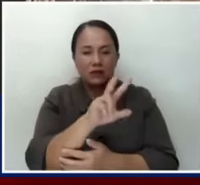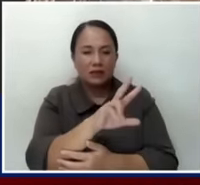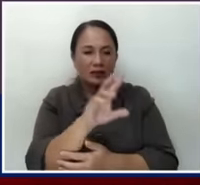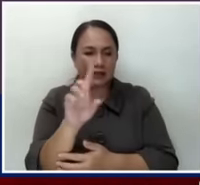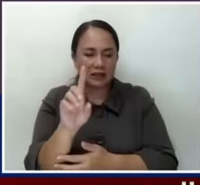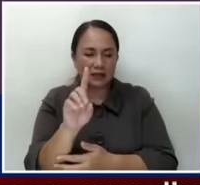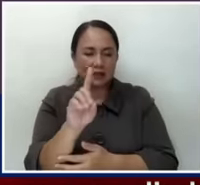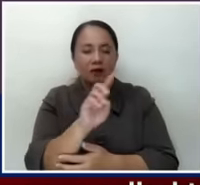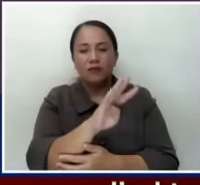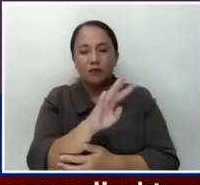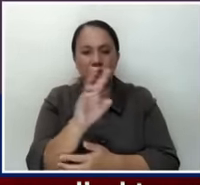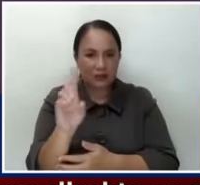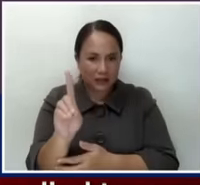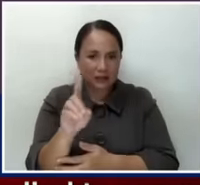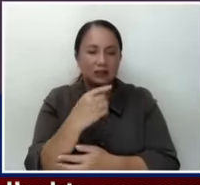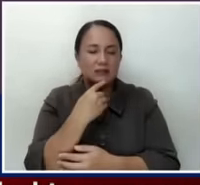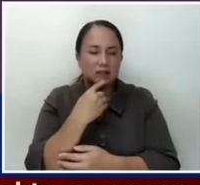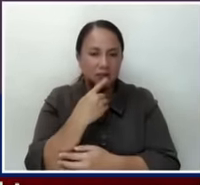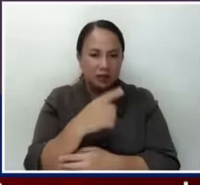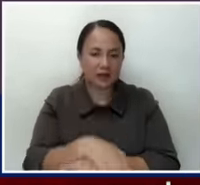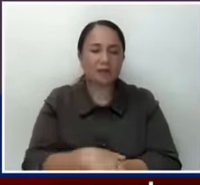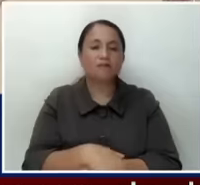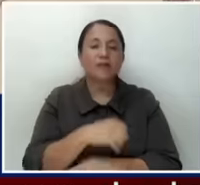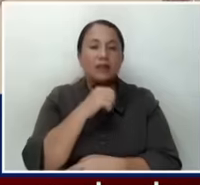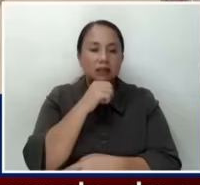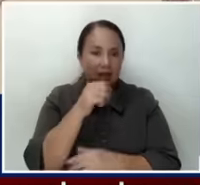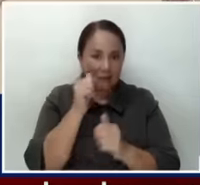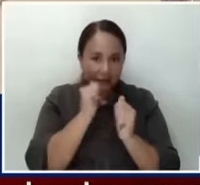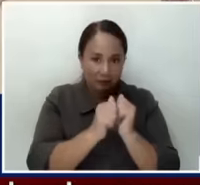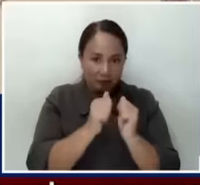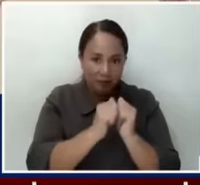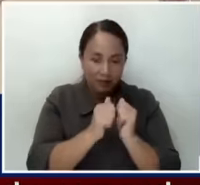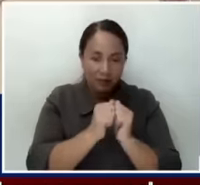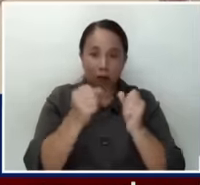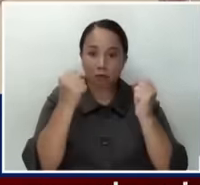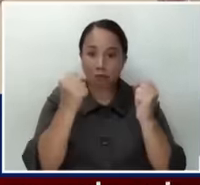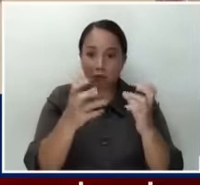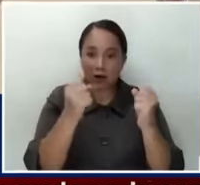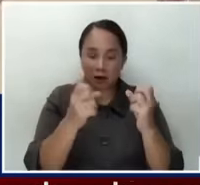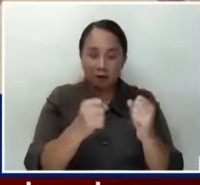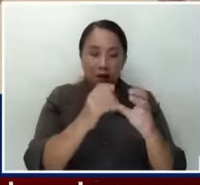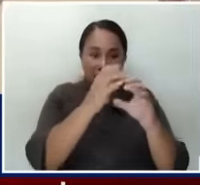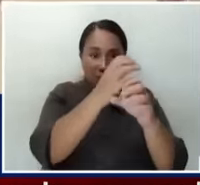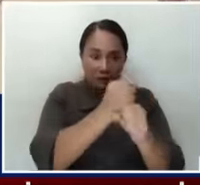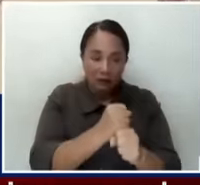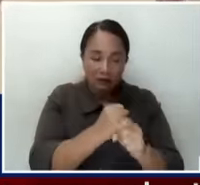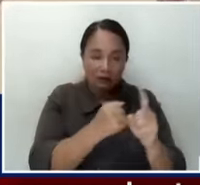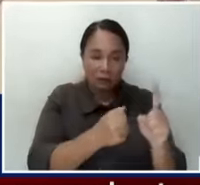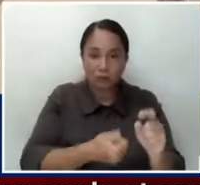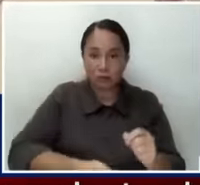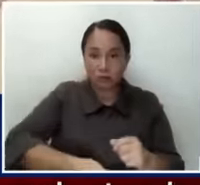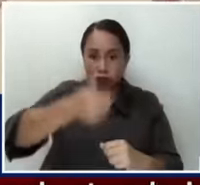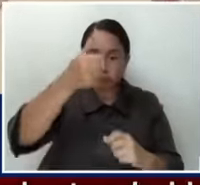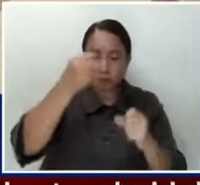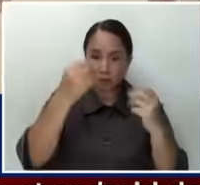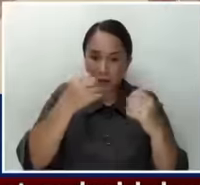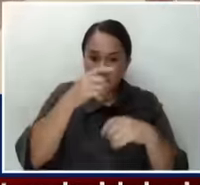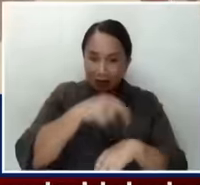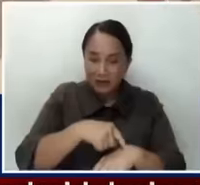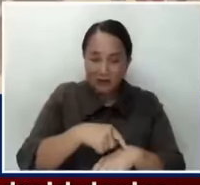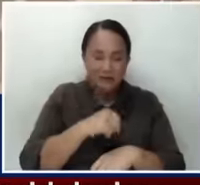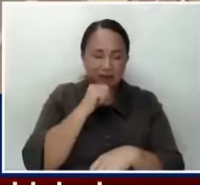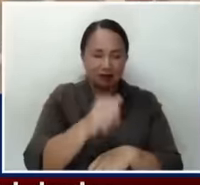4D. Dagdag niya, hindi rin ibig sabihin na pag maraming claim ang isang tao, ay nanalo rin siya ng maraming beses.